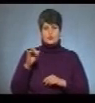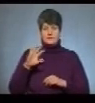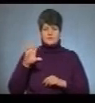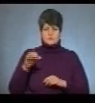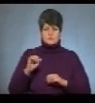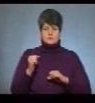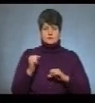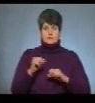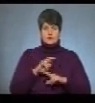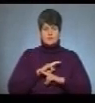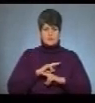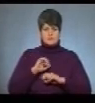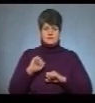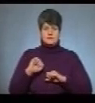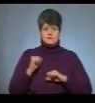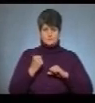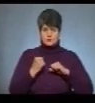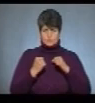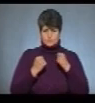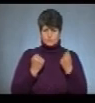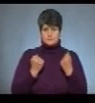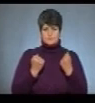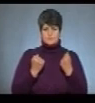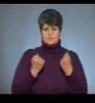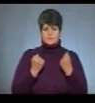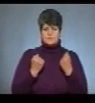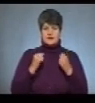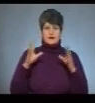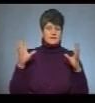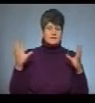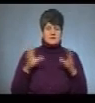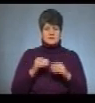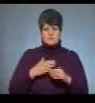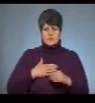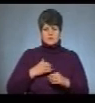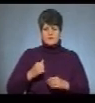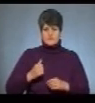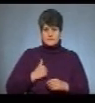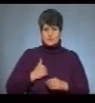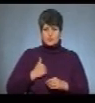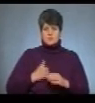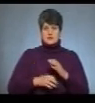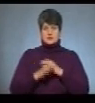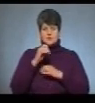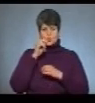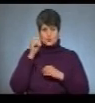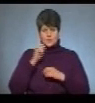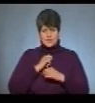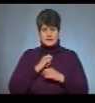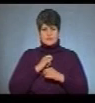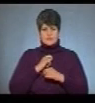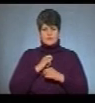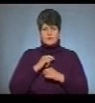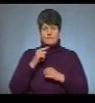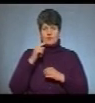Донецького аеропорту. Ці дні ми творимо їм пам'ять. І всім нашим воїнам, які на сході України, ті